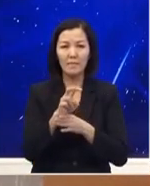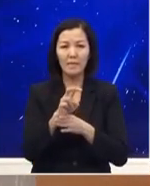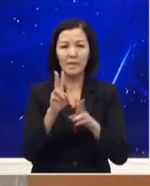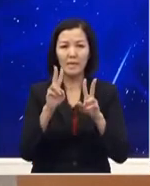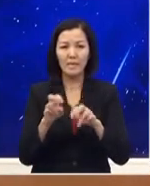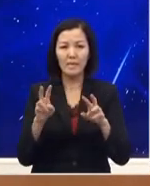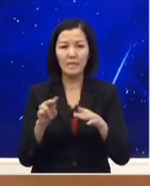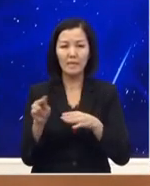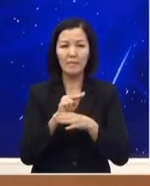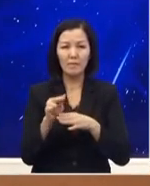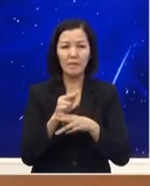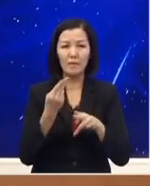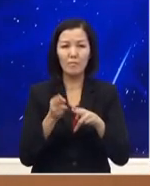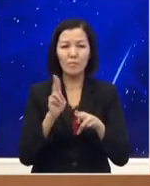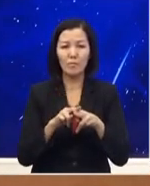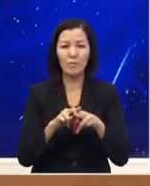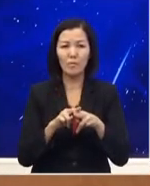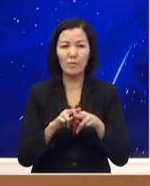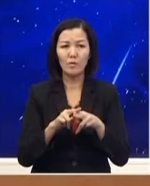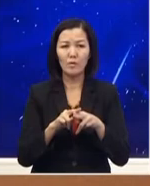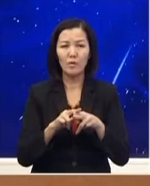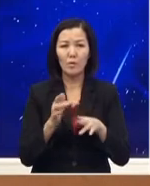қаралдым. Бұл жерге келгенде